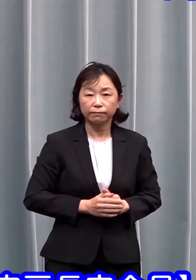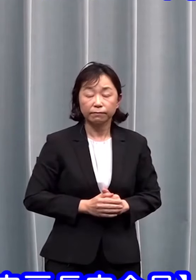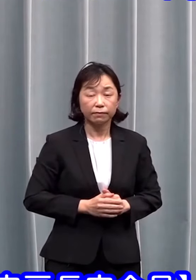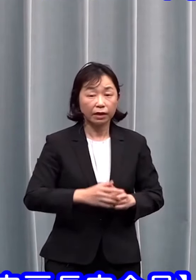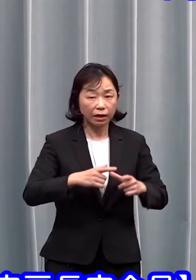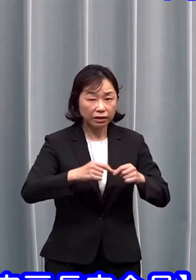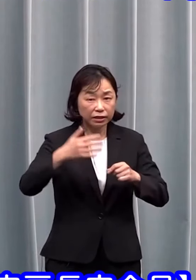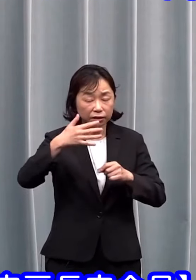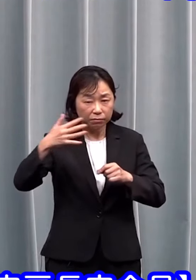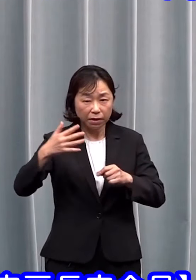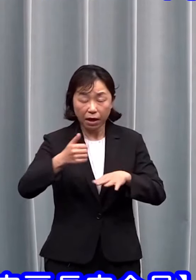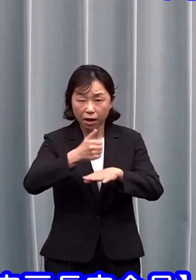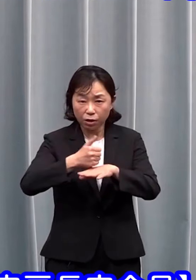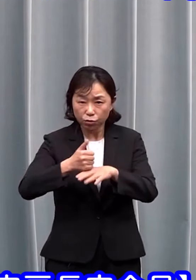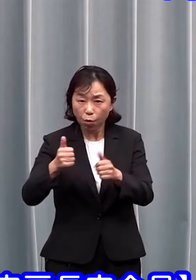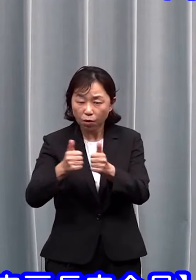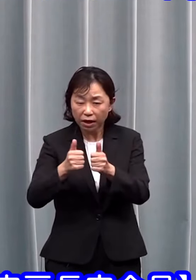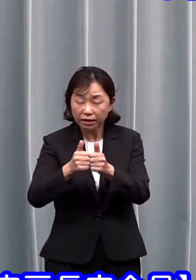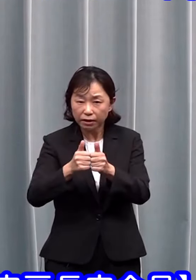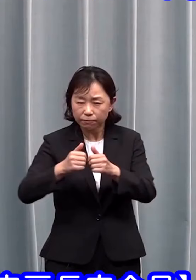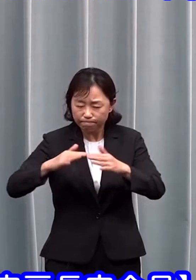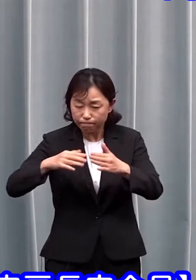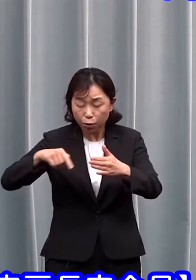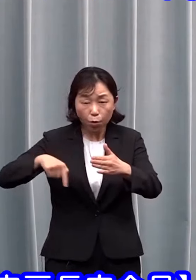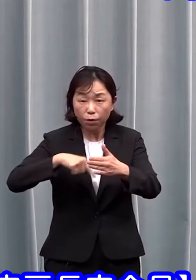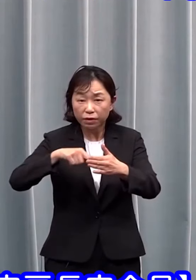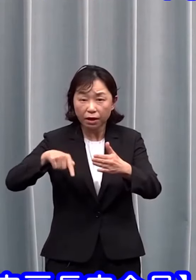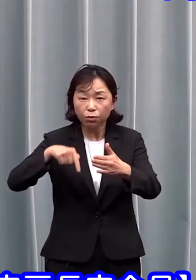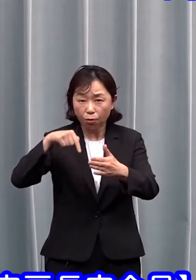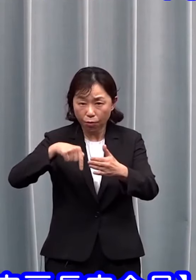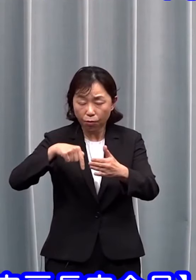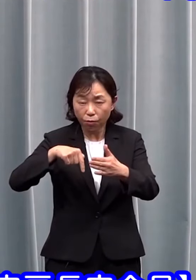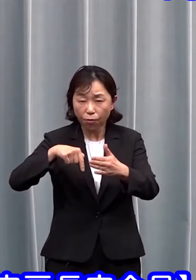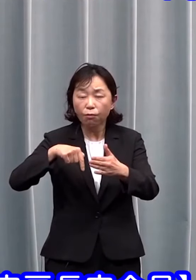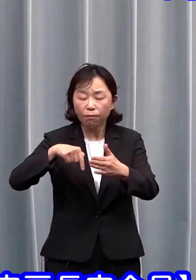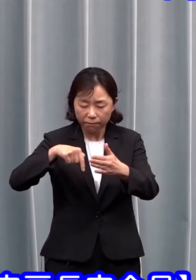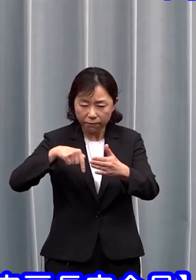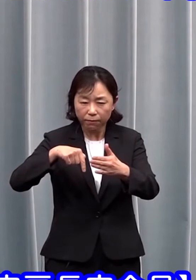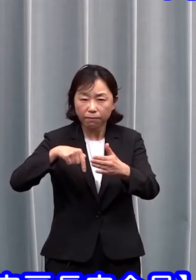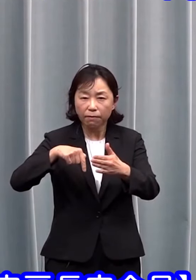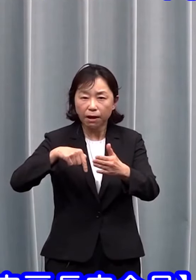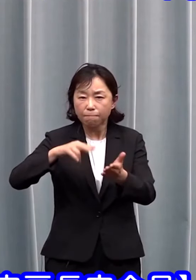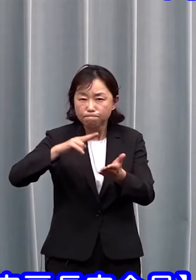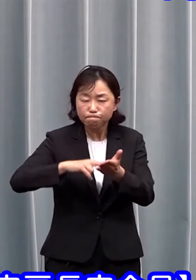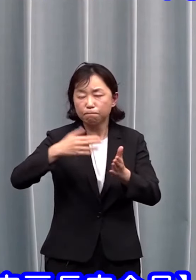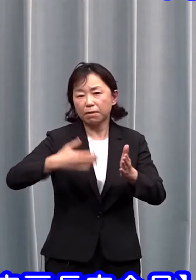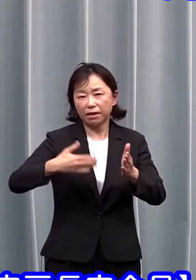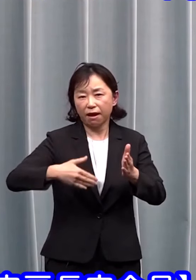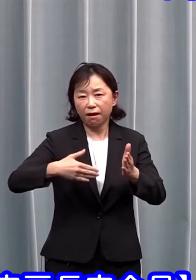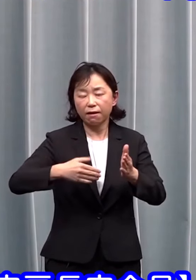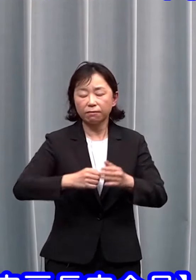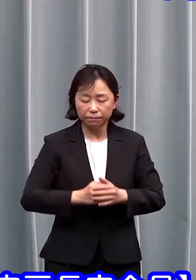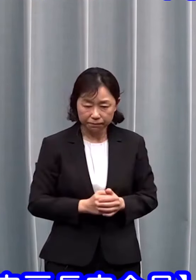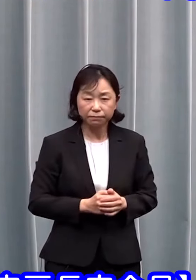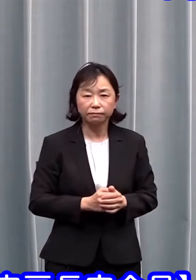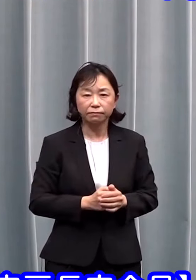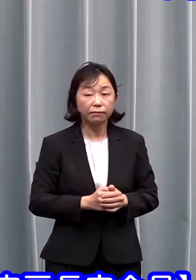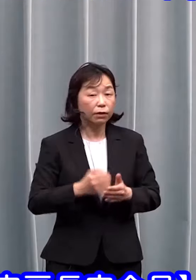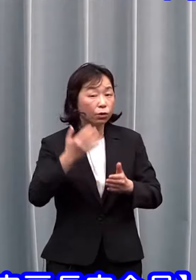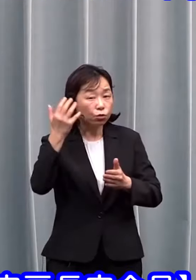米首脳会談における議論の内容等についてはですね、決まっておらず、余談